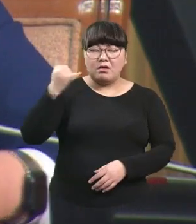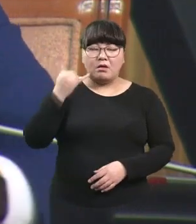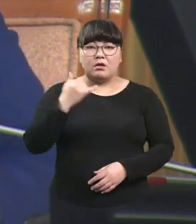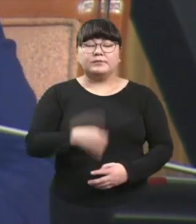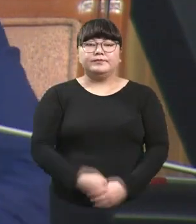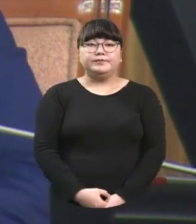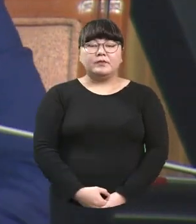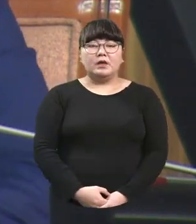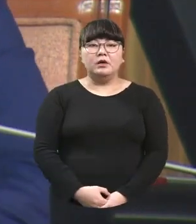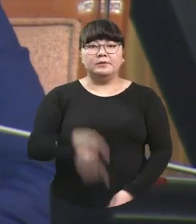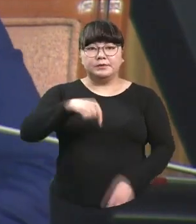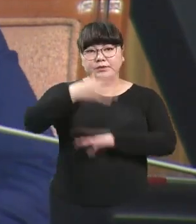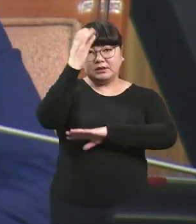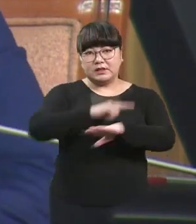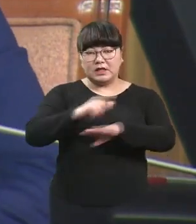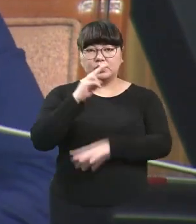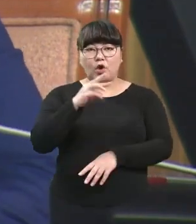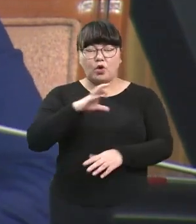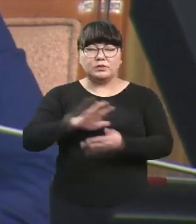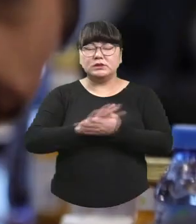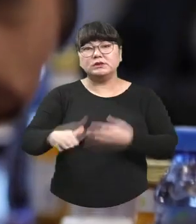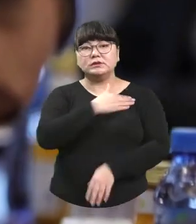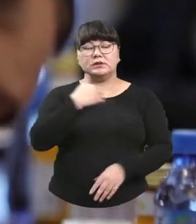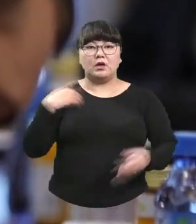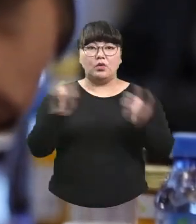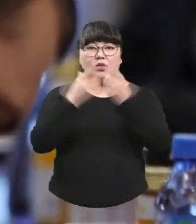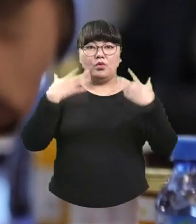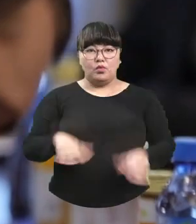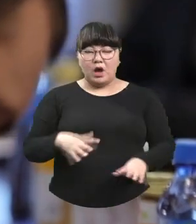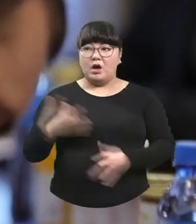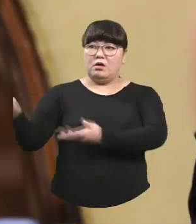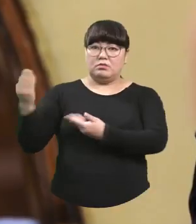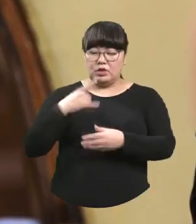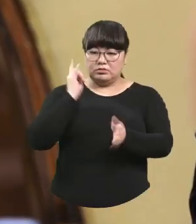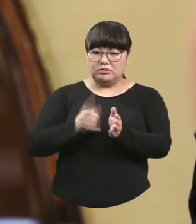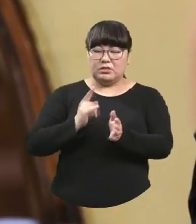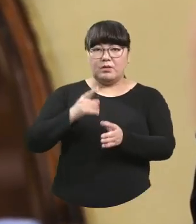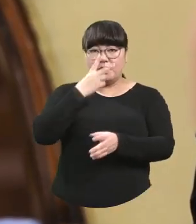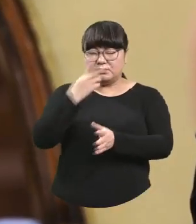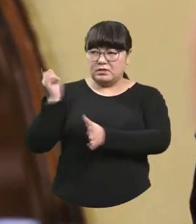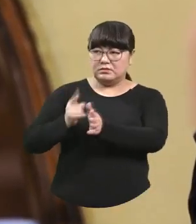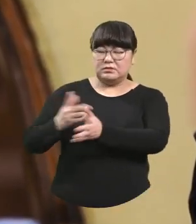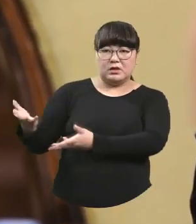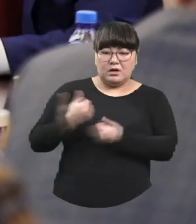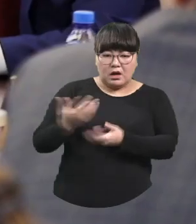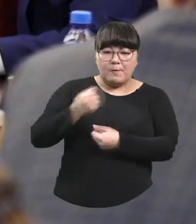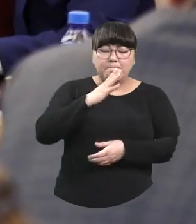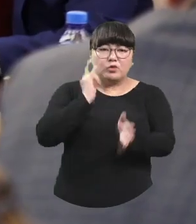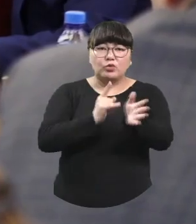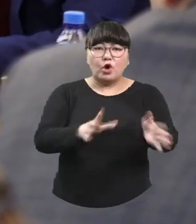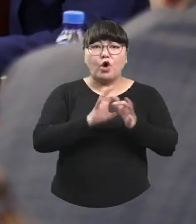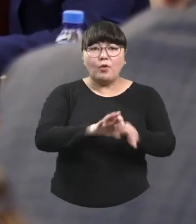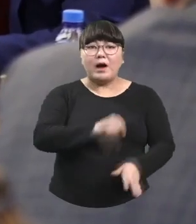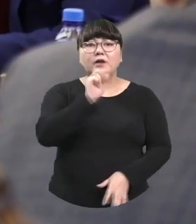өнөөдөр бас засгийн газар хоорондын комиссийн шин даргатаа уулзлаа. Нэвтрүүлэх чадвар төмөр замын холбоотой асуудлаас болоод